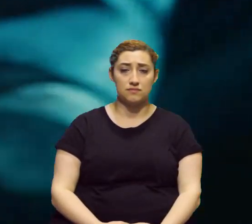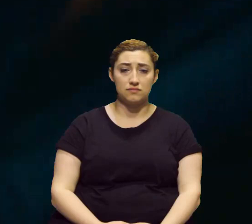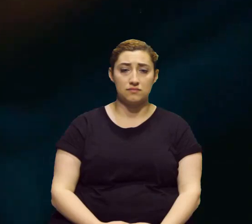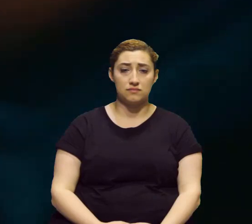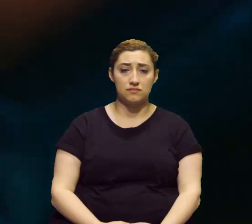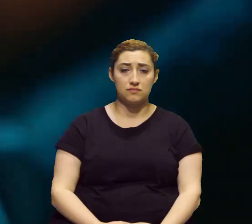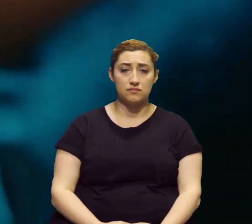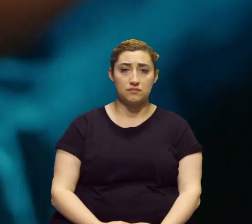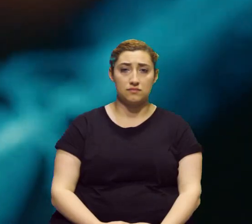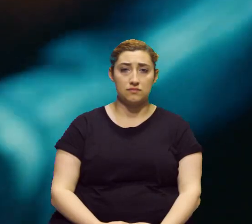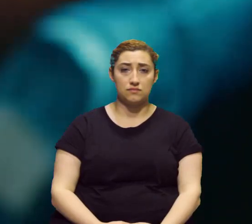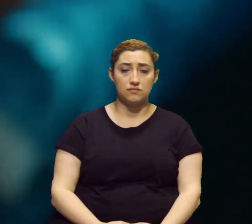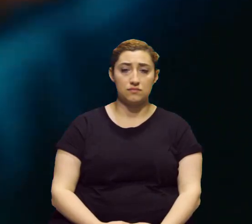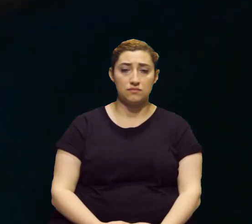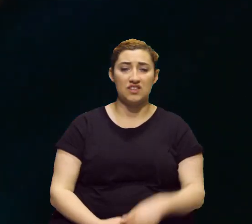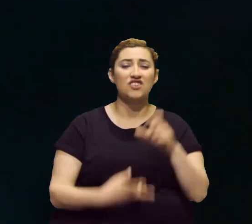Gidiyor.